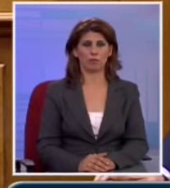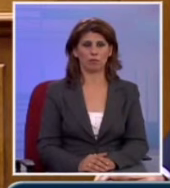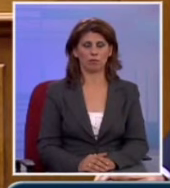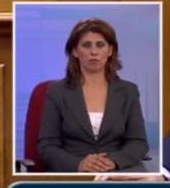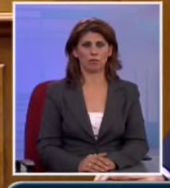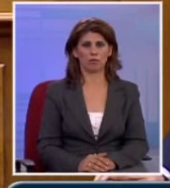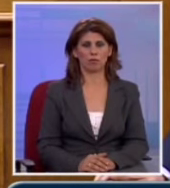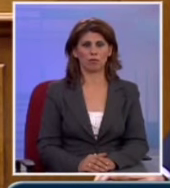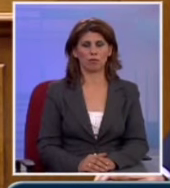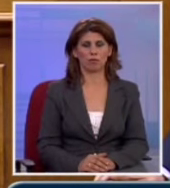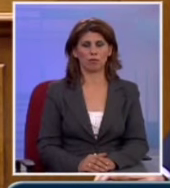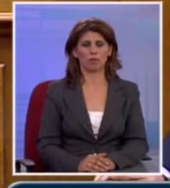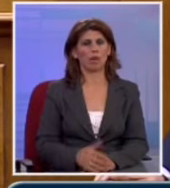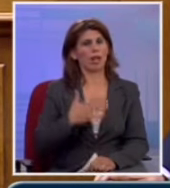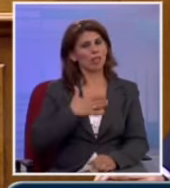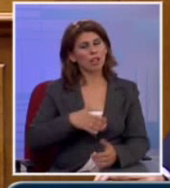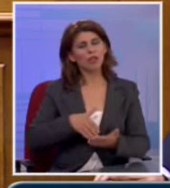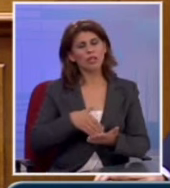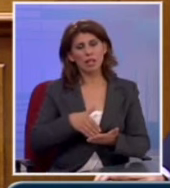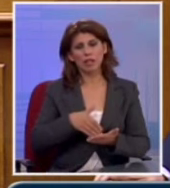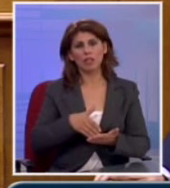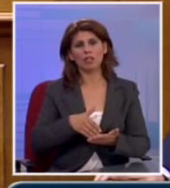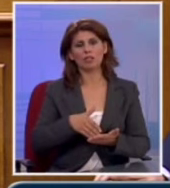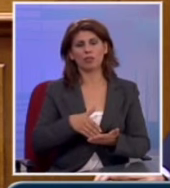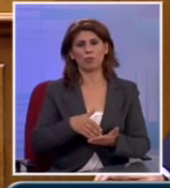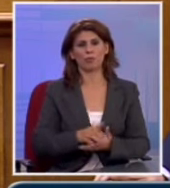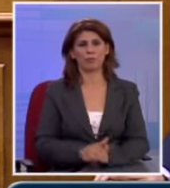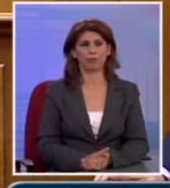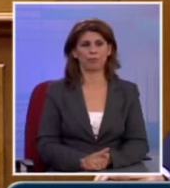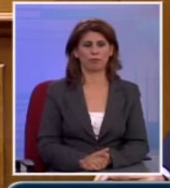θέλω να αποσαφηνίσω, να ξεκαθαρίσω,